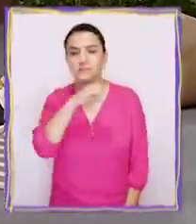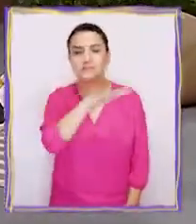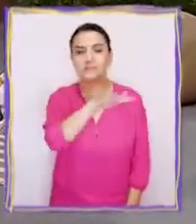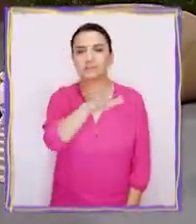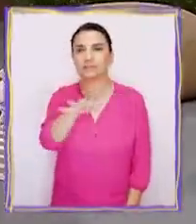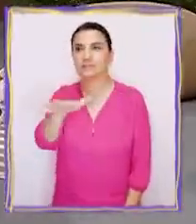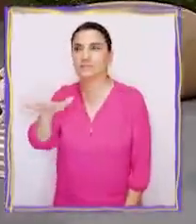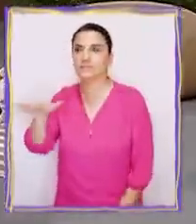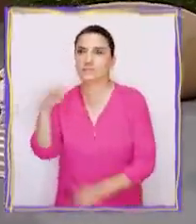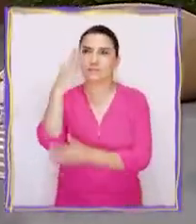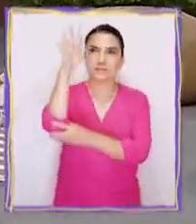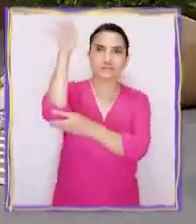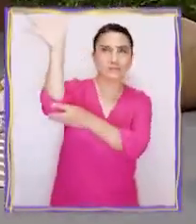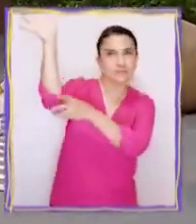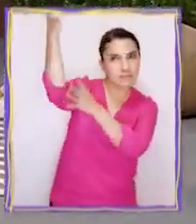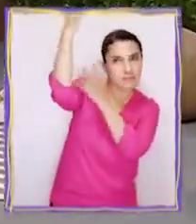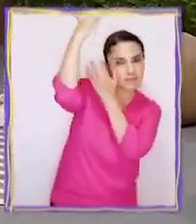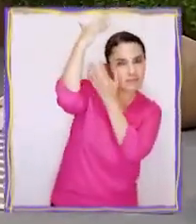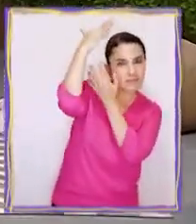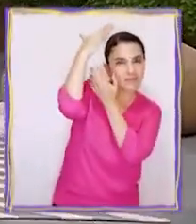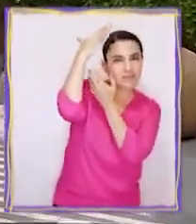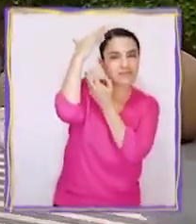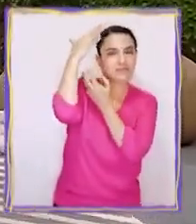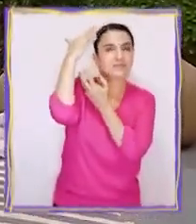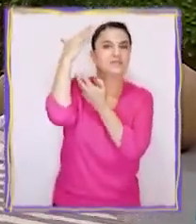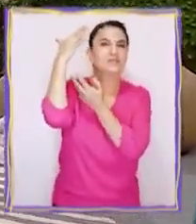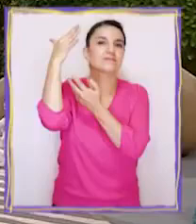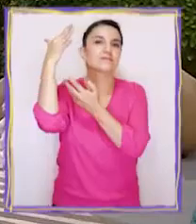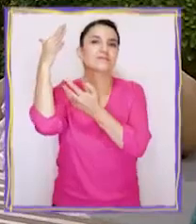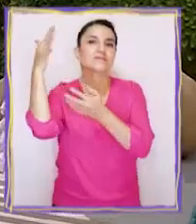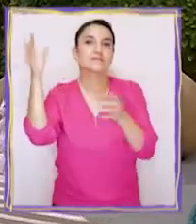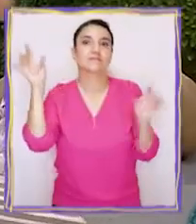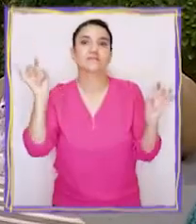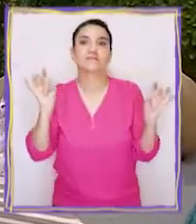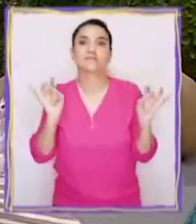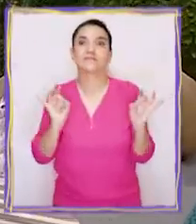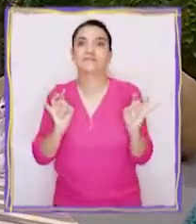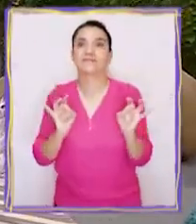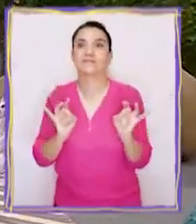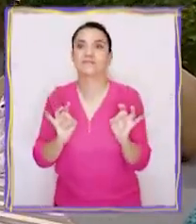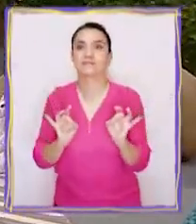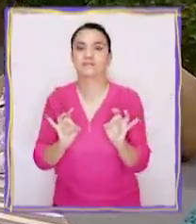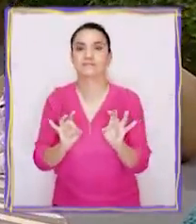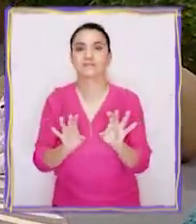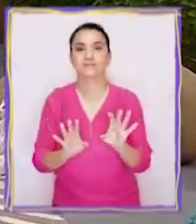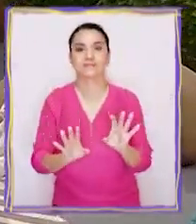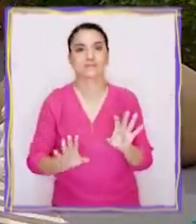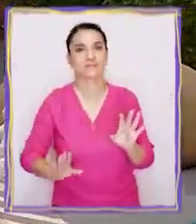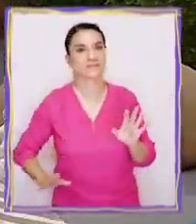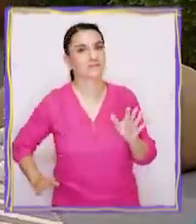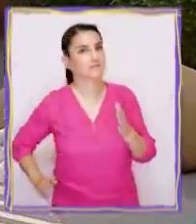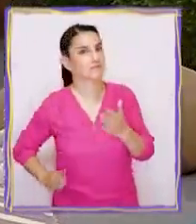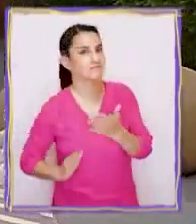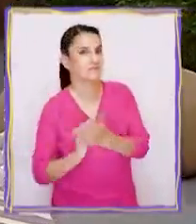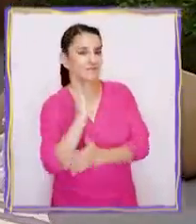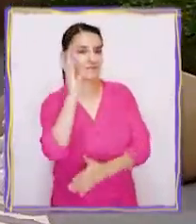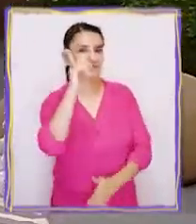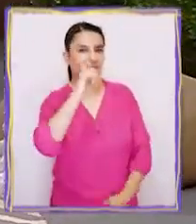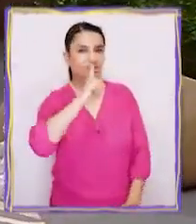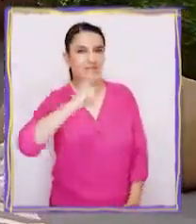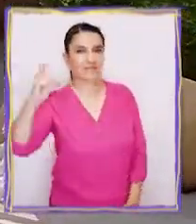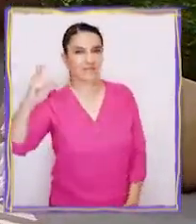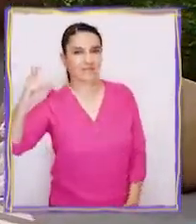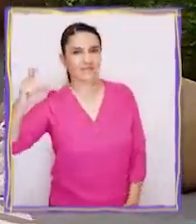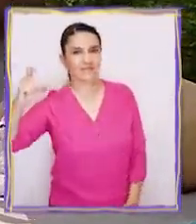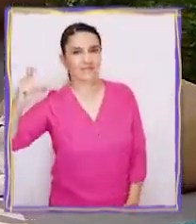Se cobija bajo un árbol y de pronto parte